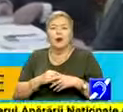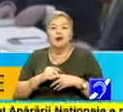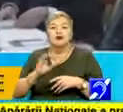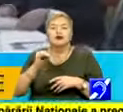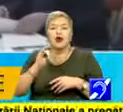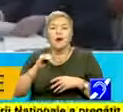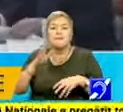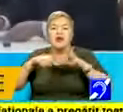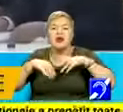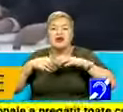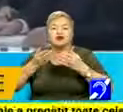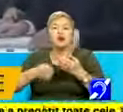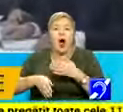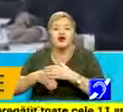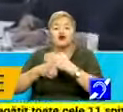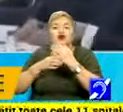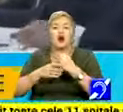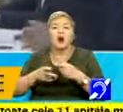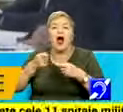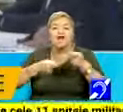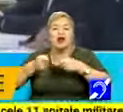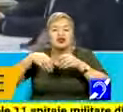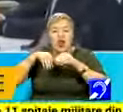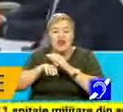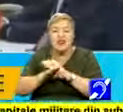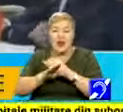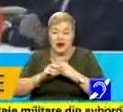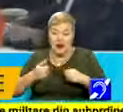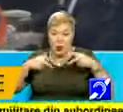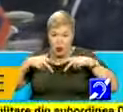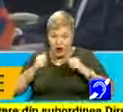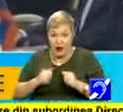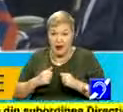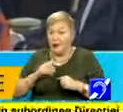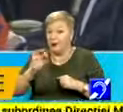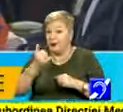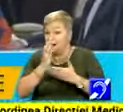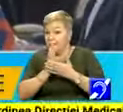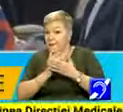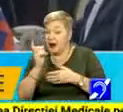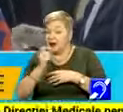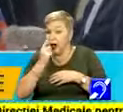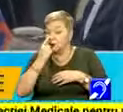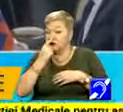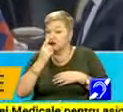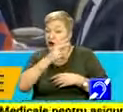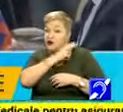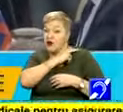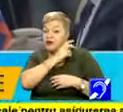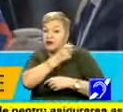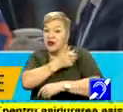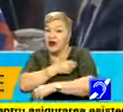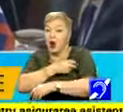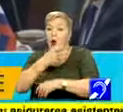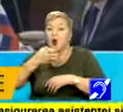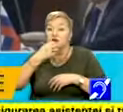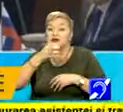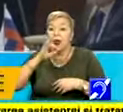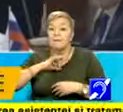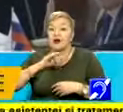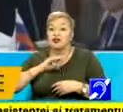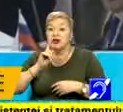și ministrul adjunct de externe ucrainean. Din partea rusă, însă, șeful delegației este consilierul